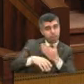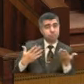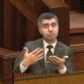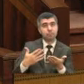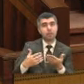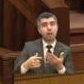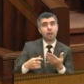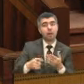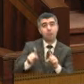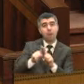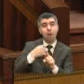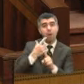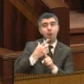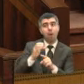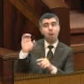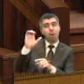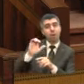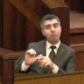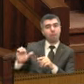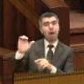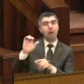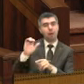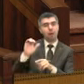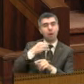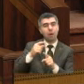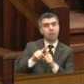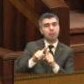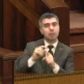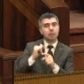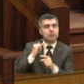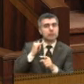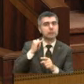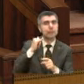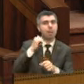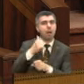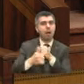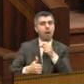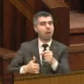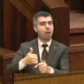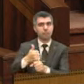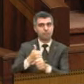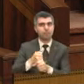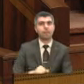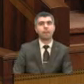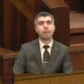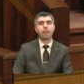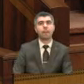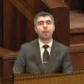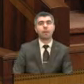العواصم الاوروبيه على انه الملاعب تستمر لسنوات، وما يمكنش يكون الملعب